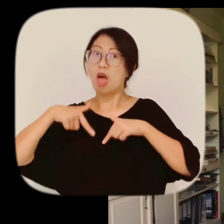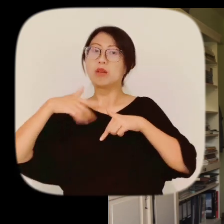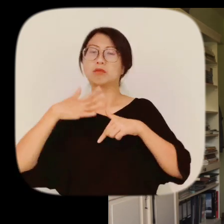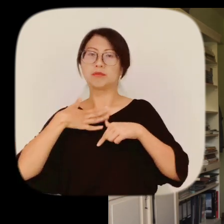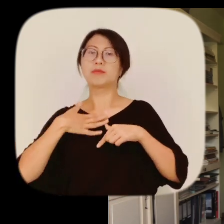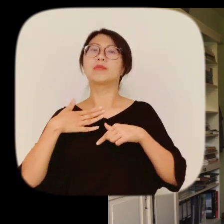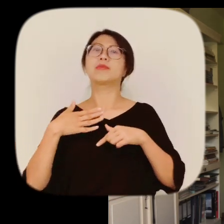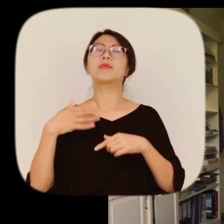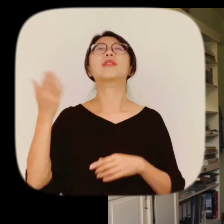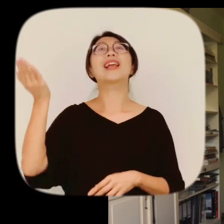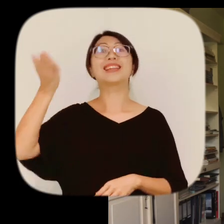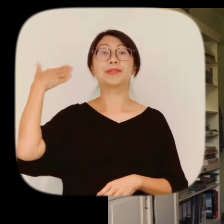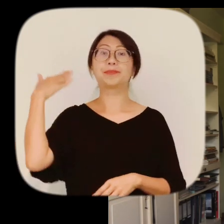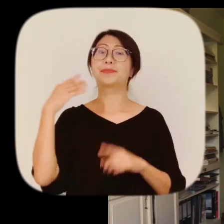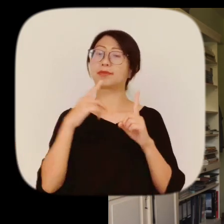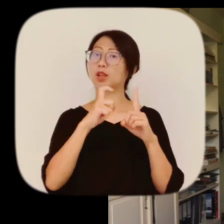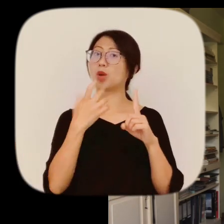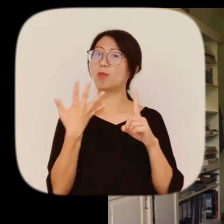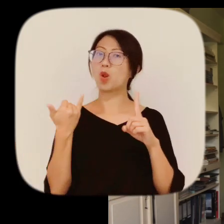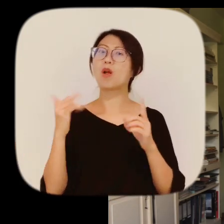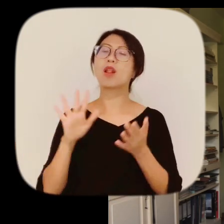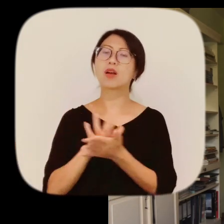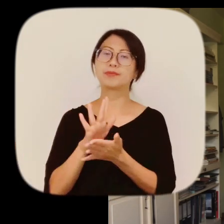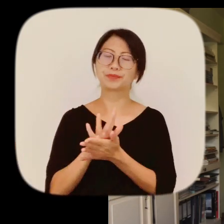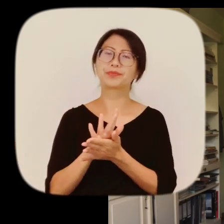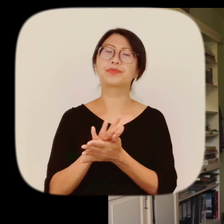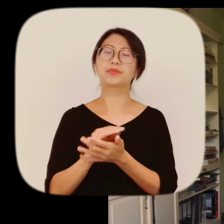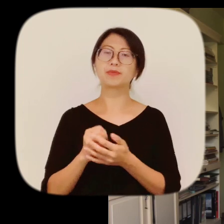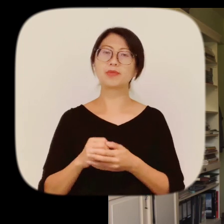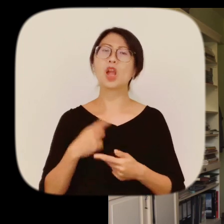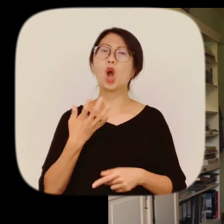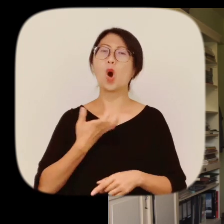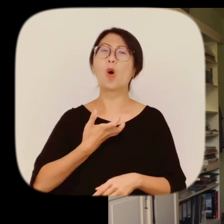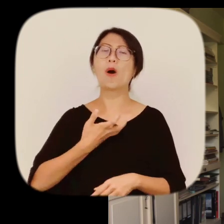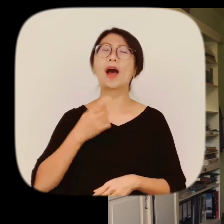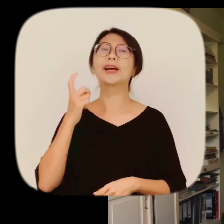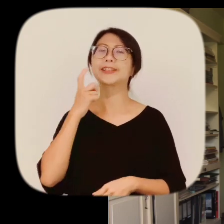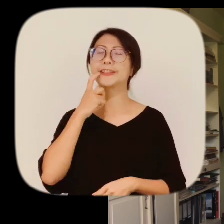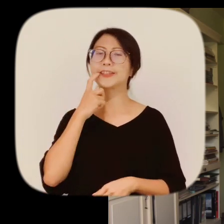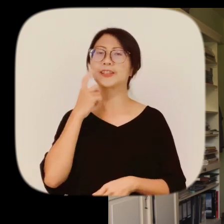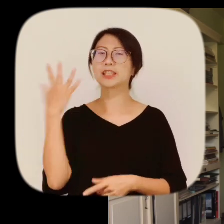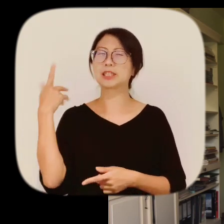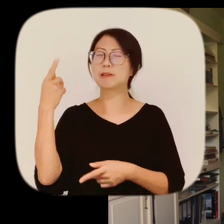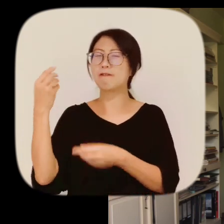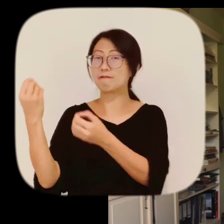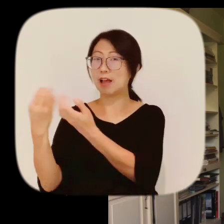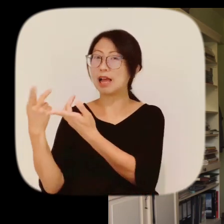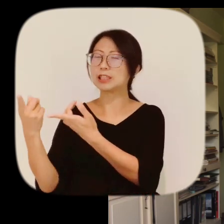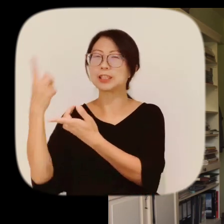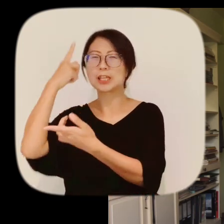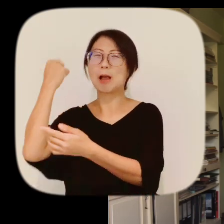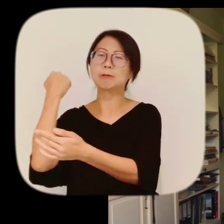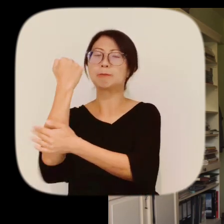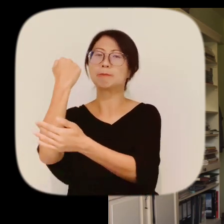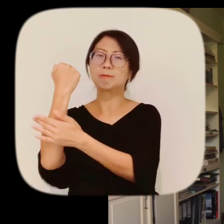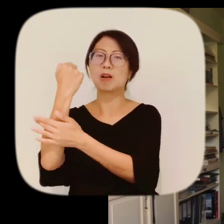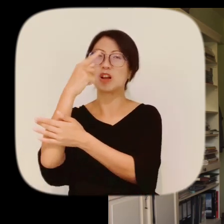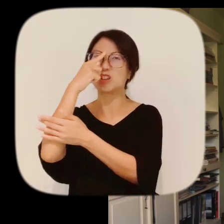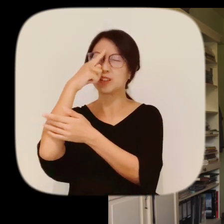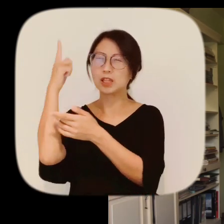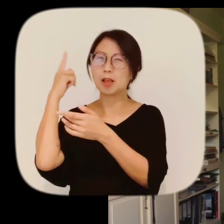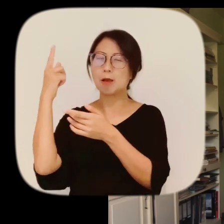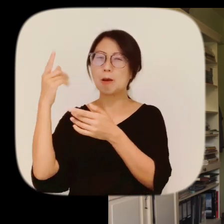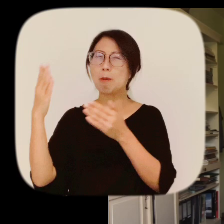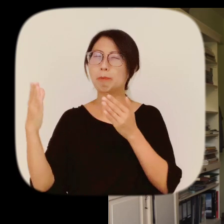恐惧因为1956年在匈牙利就发生过一场革命想推翻